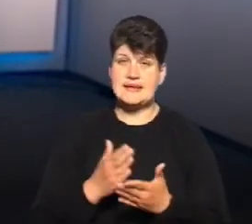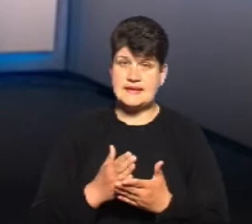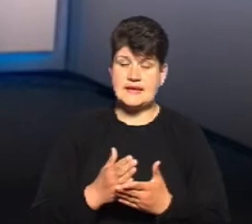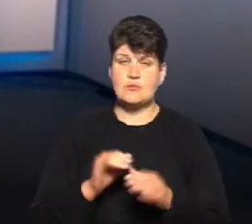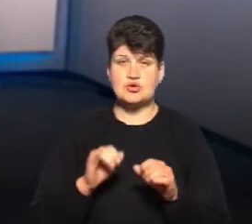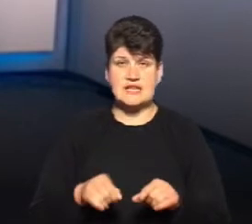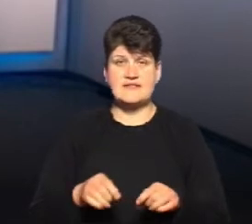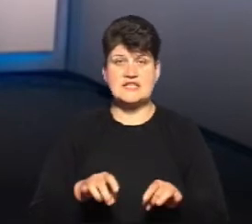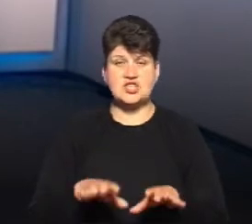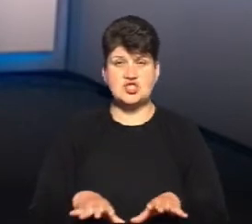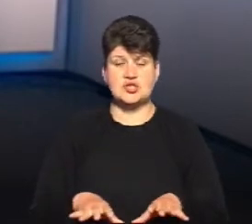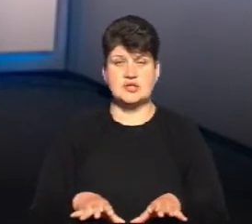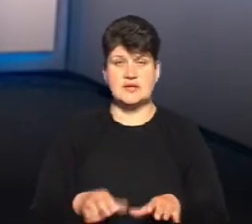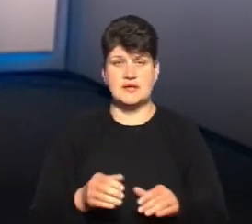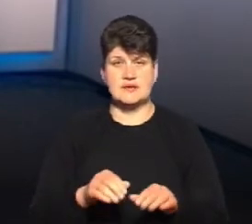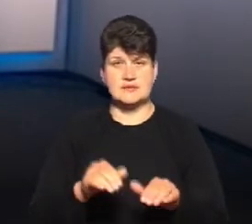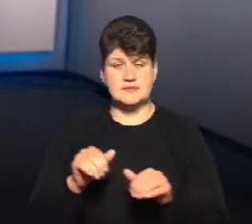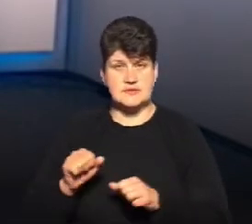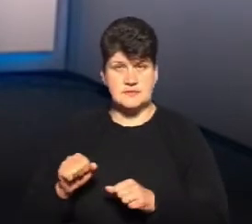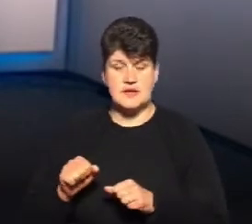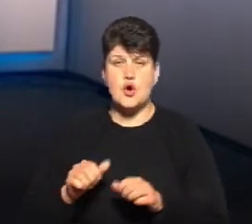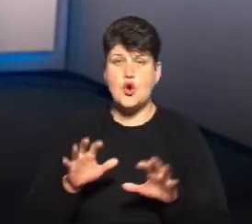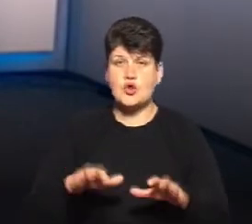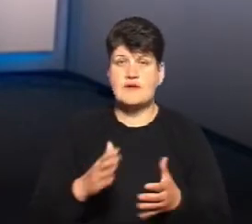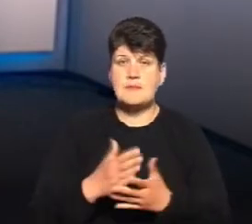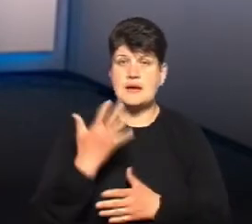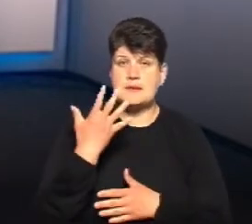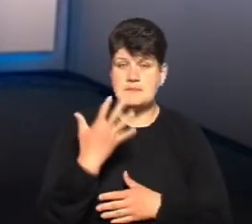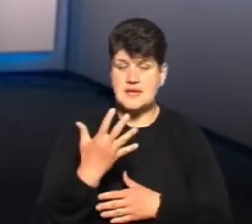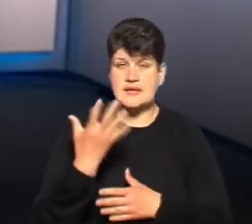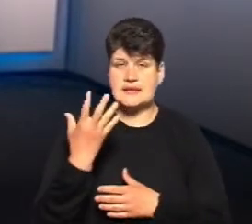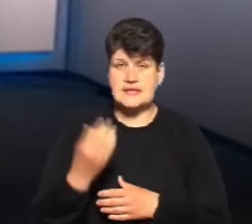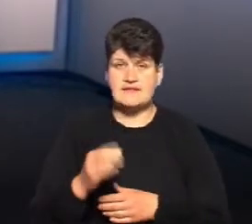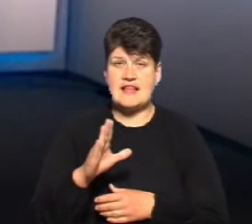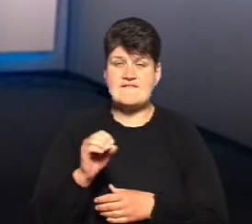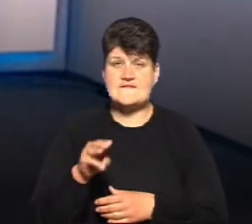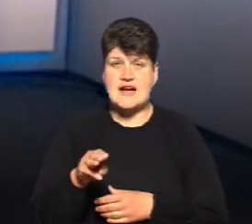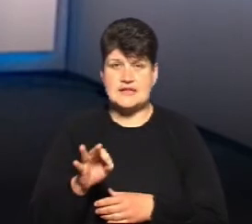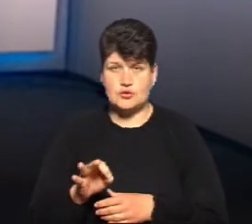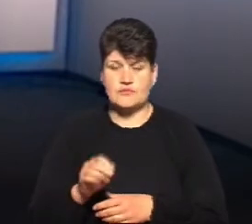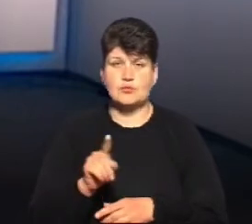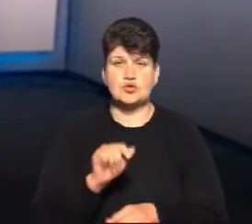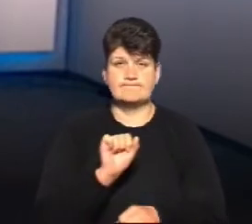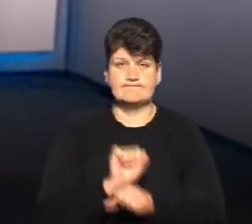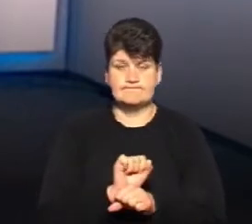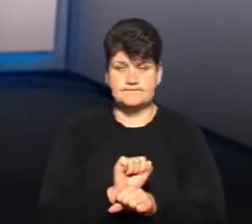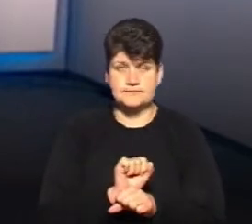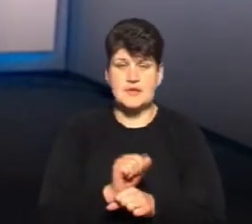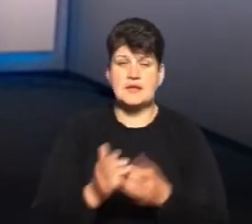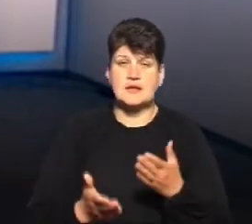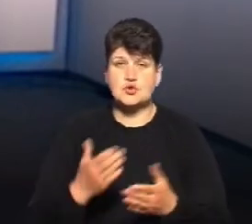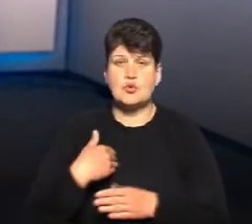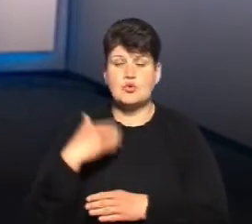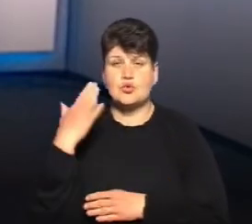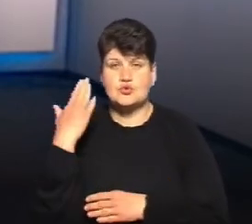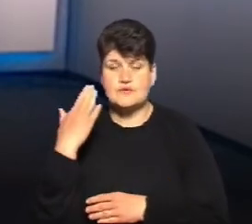моменту проголосування за рішення голова має 5 днів на вето цього рішення, тобто своїм розпорядженням він може його призупинити. Якщо, наприклад, проголосували за рішення, а потім